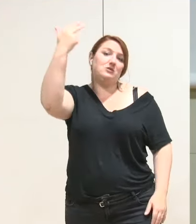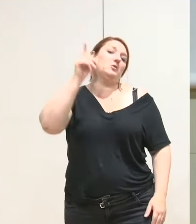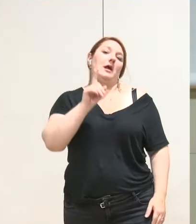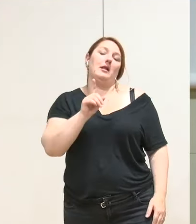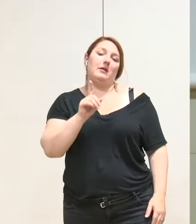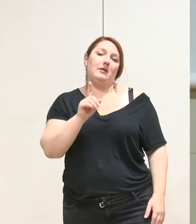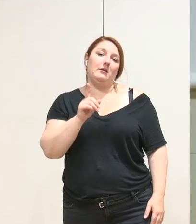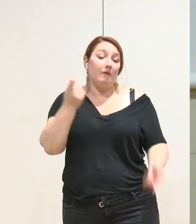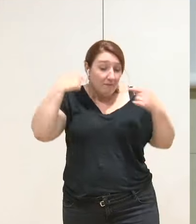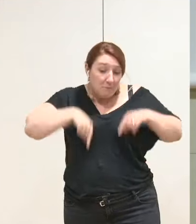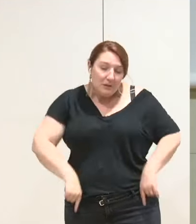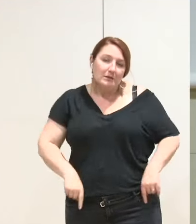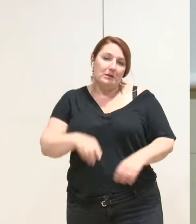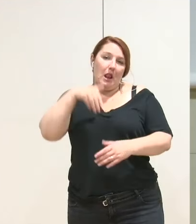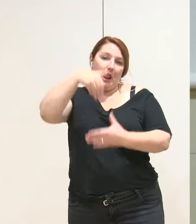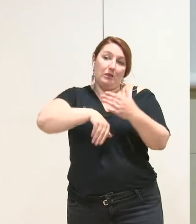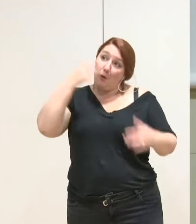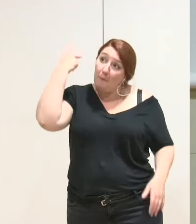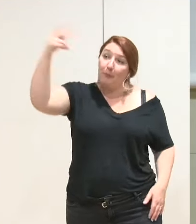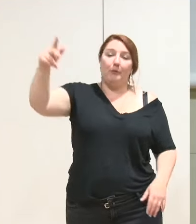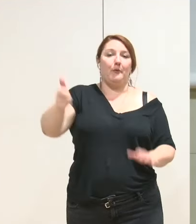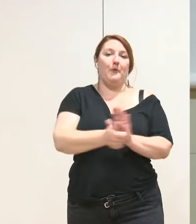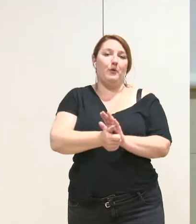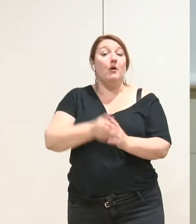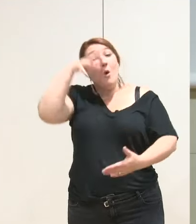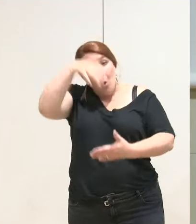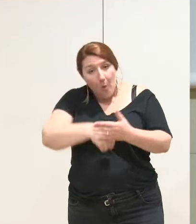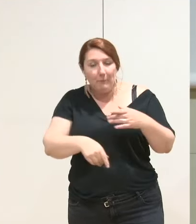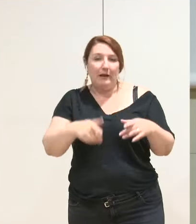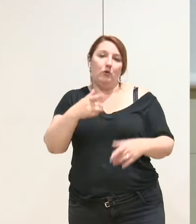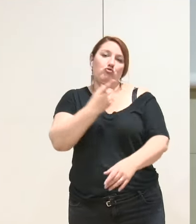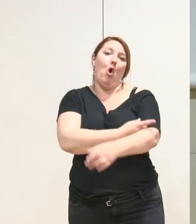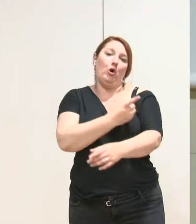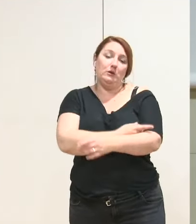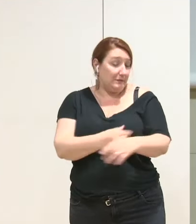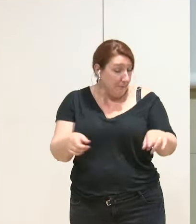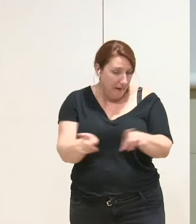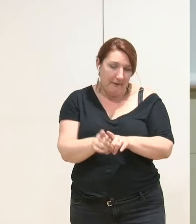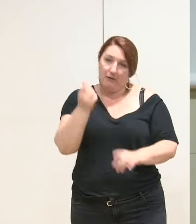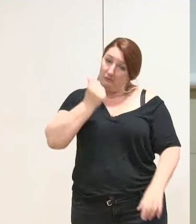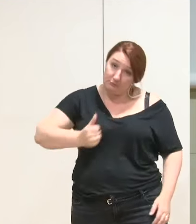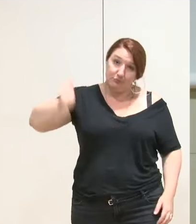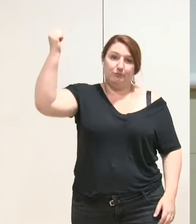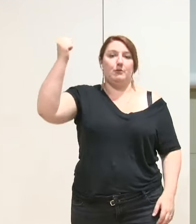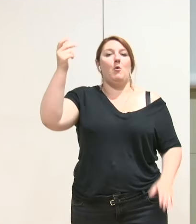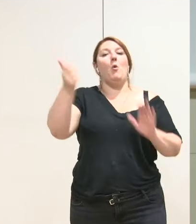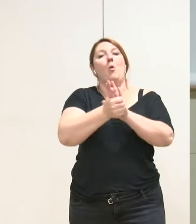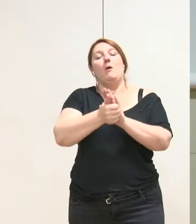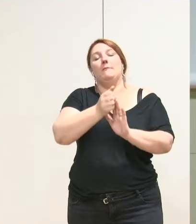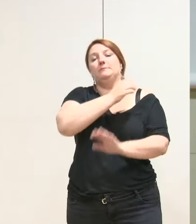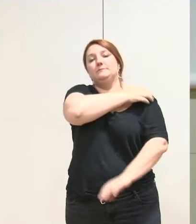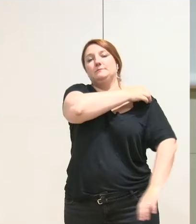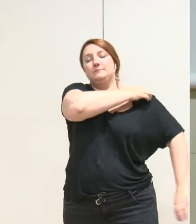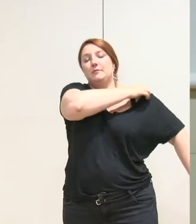du ministre de l'Intérieur idem d'ailleurs pour ce qui concerne le trafic de drogue euh prévenir sanctionner